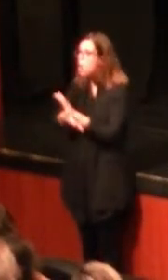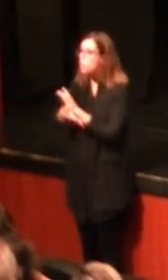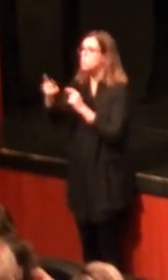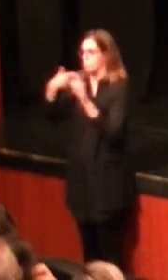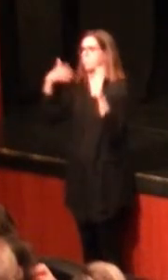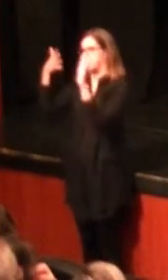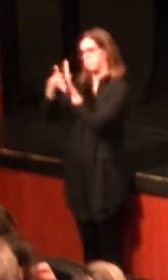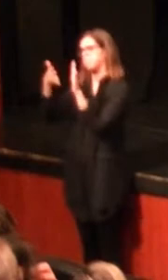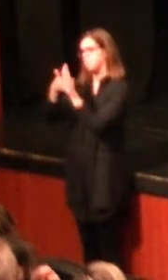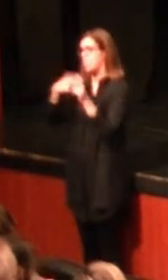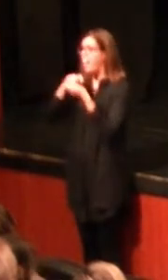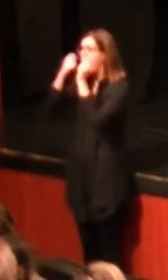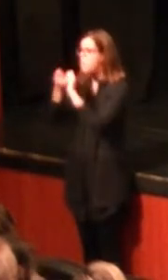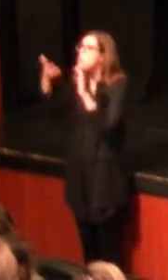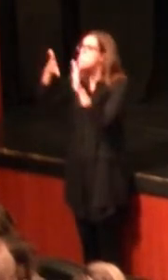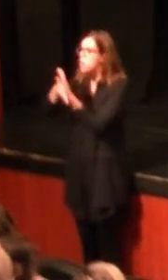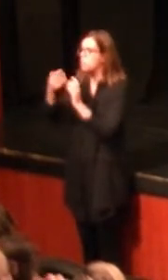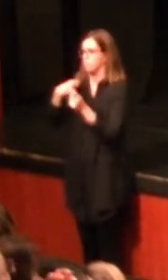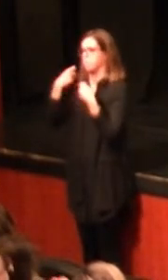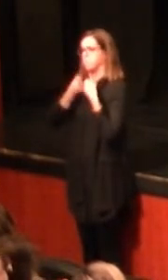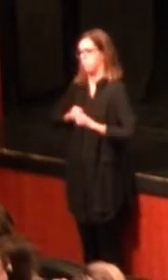les coses que hem estat fent fins ara.